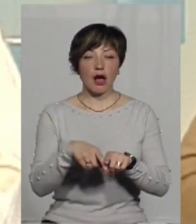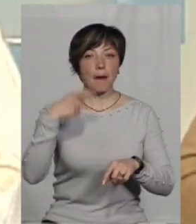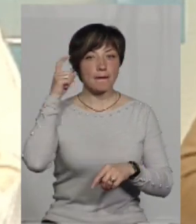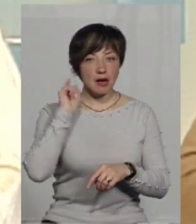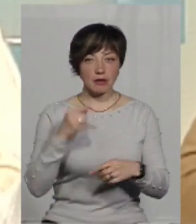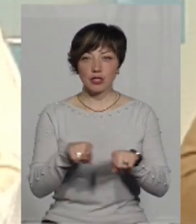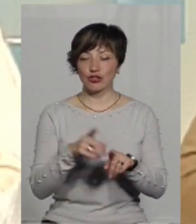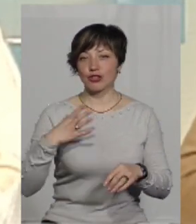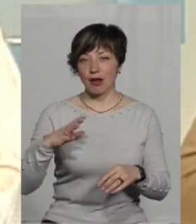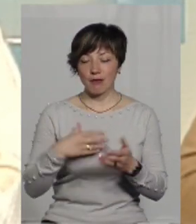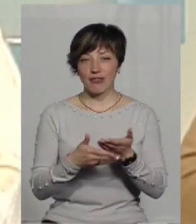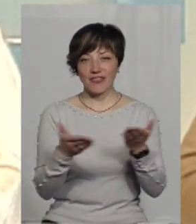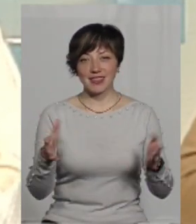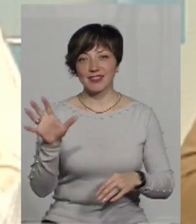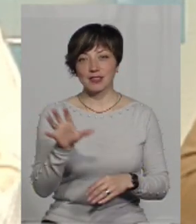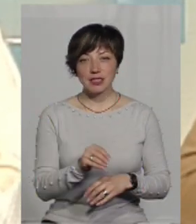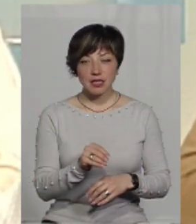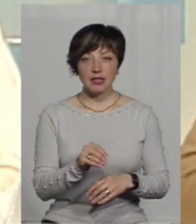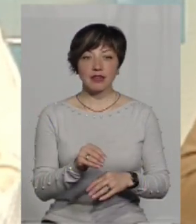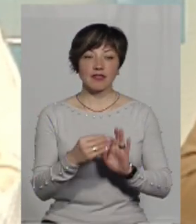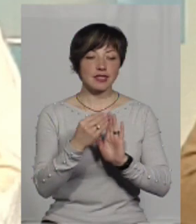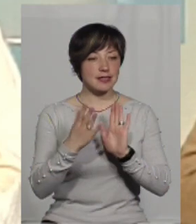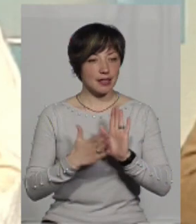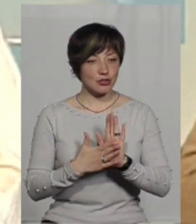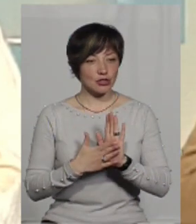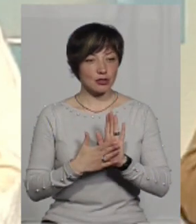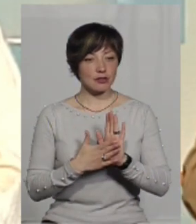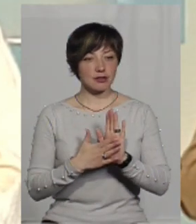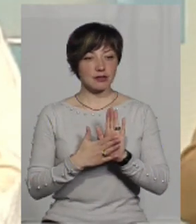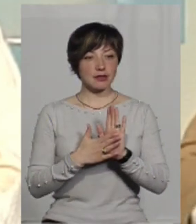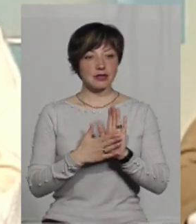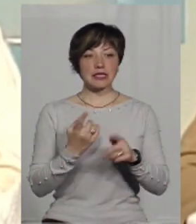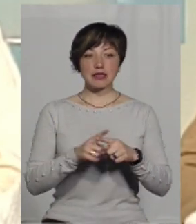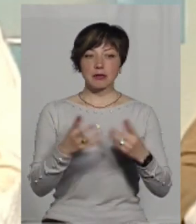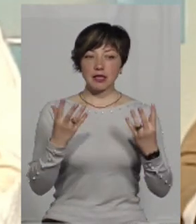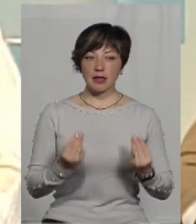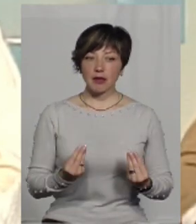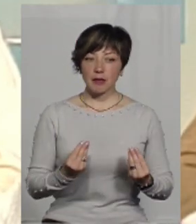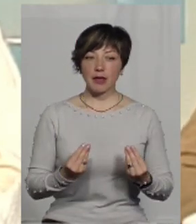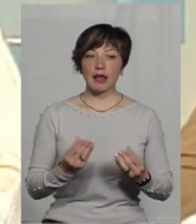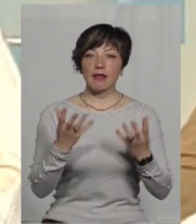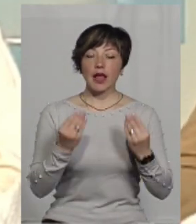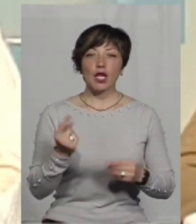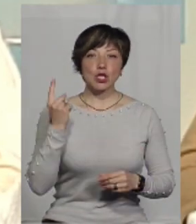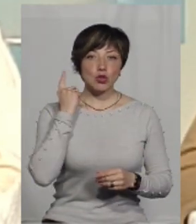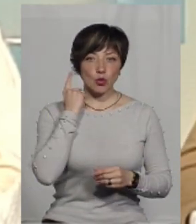слухових апаратів. Ми теж чекаємо вас всіх відзначити, до речі, цими днями також день слуху